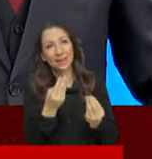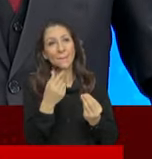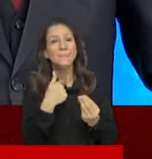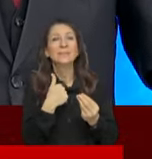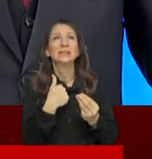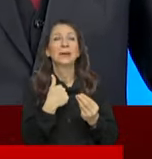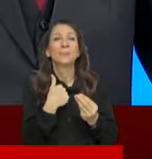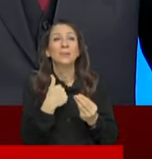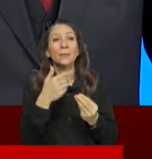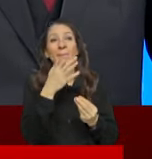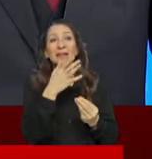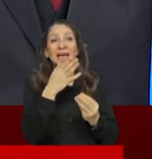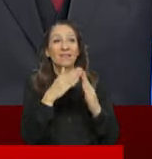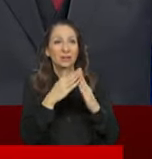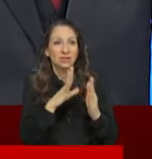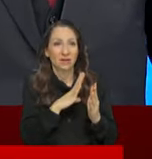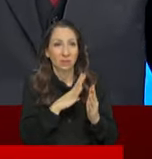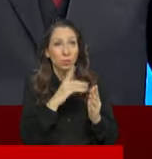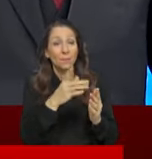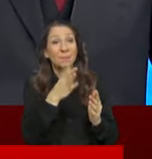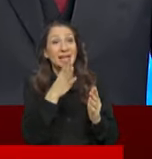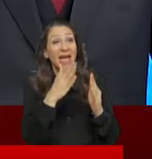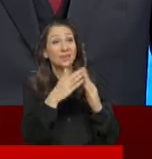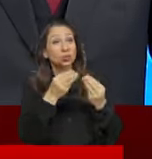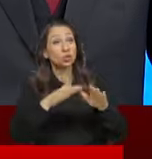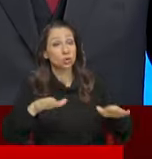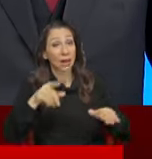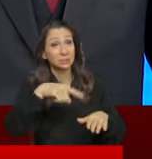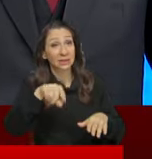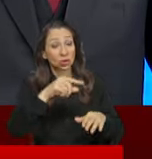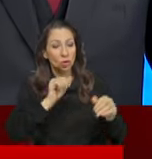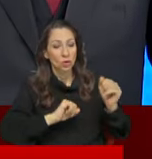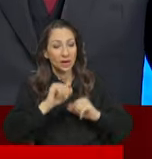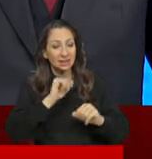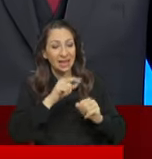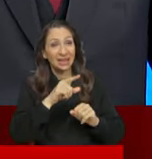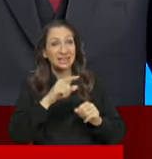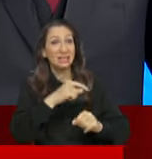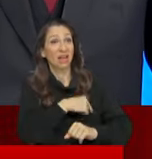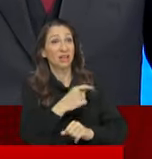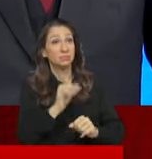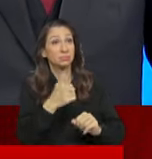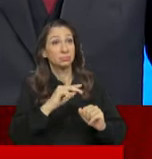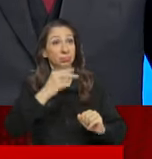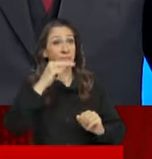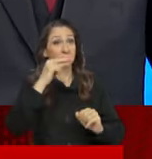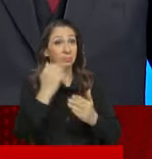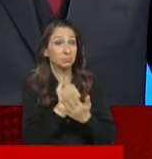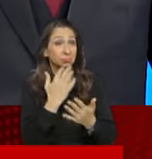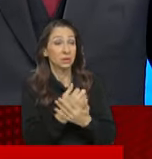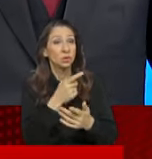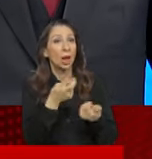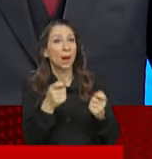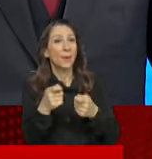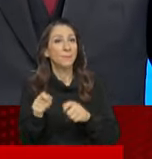bizde bilgi evlerimiz vardı ve bu bilgi evlerindeki çocuklarımız üniversitelerde derece yapıyorlardı Bunlar şu anda